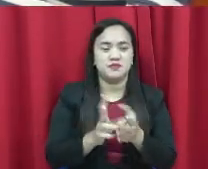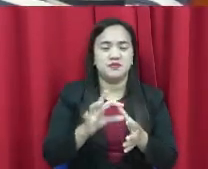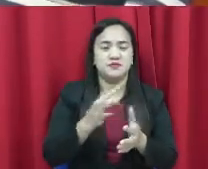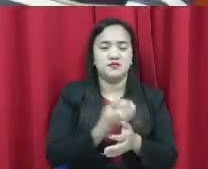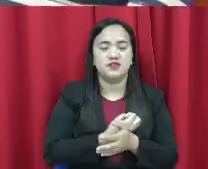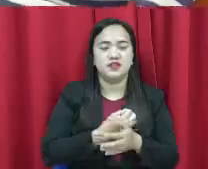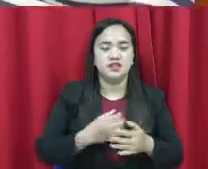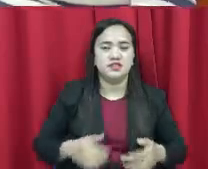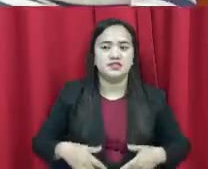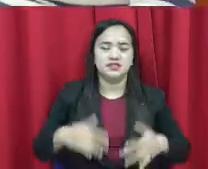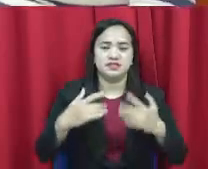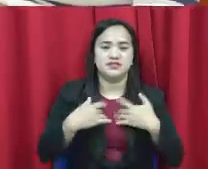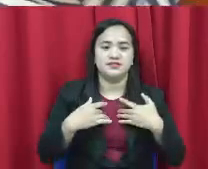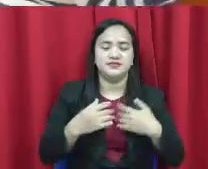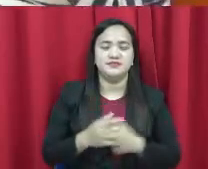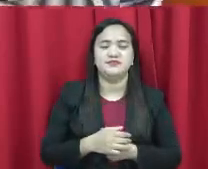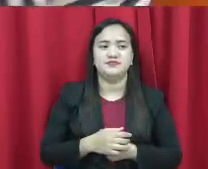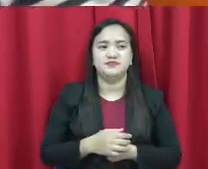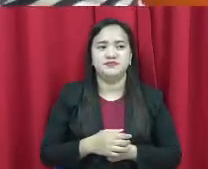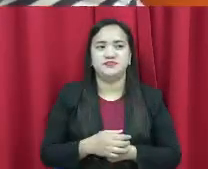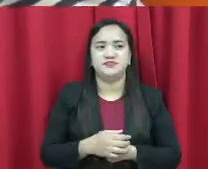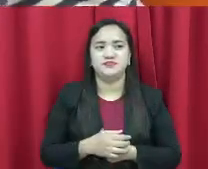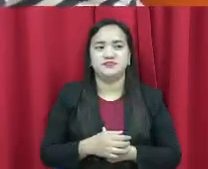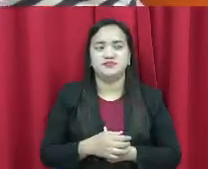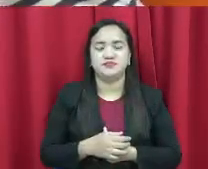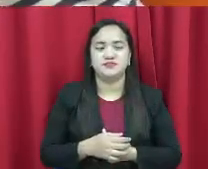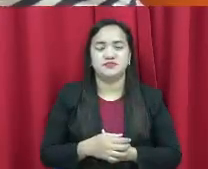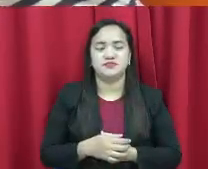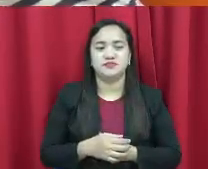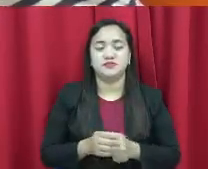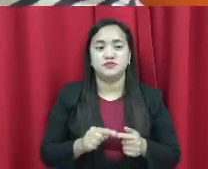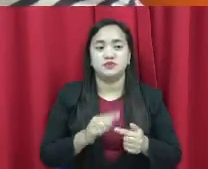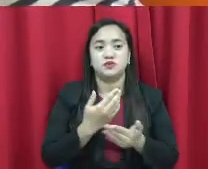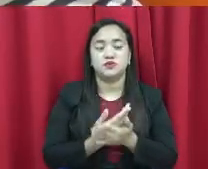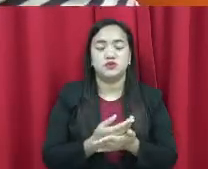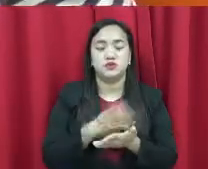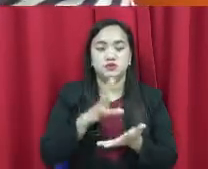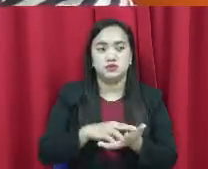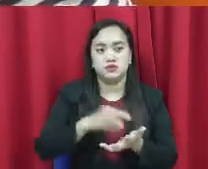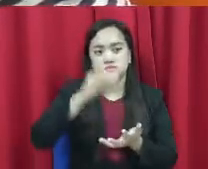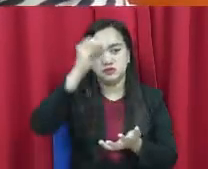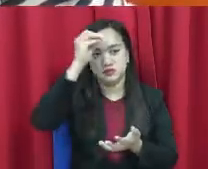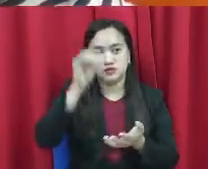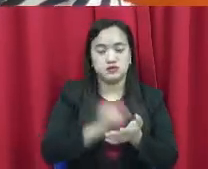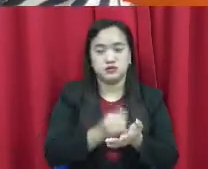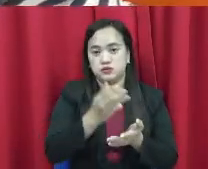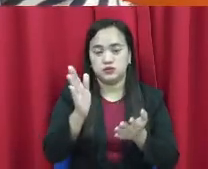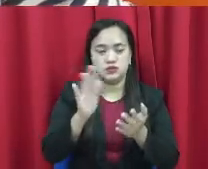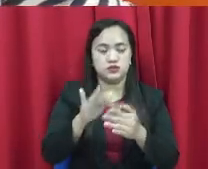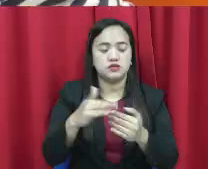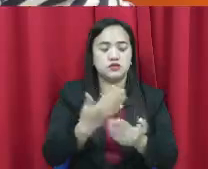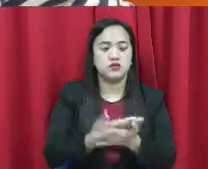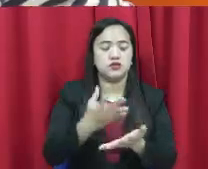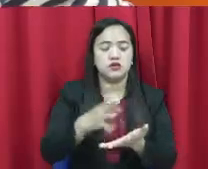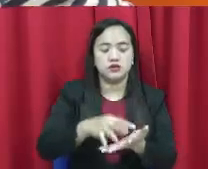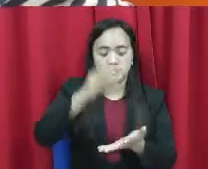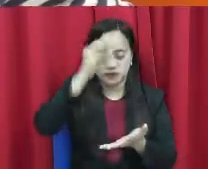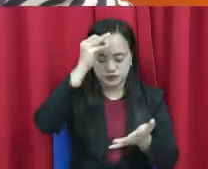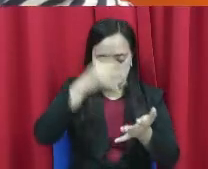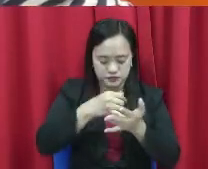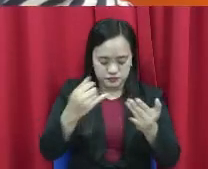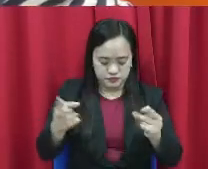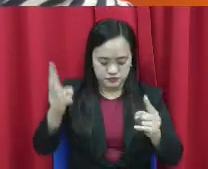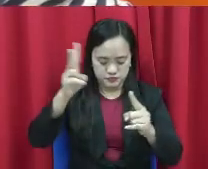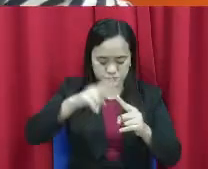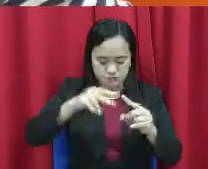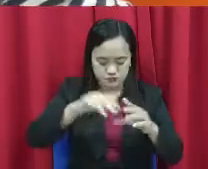nag-stay kaya ito po isa na lang po ito sa mga natutunan namin na pwede niyo rin pong matutunan at siyang i-apply natin